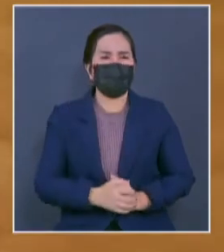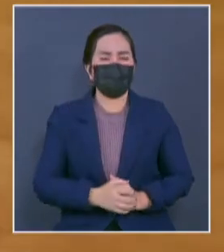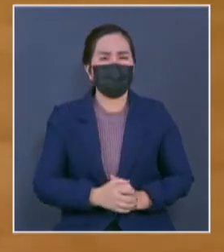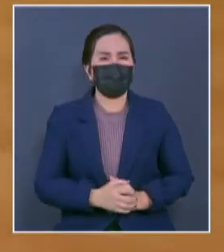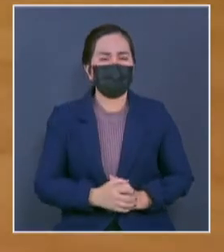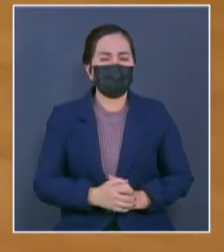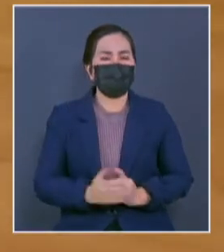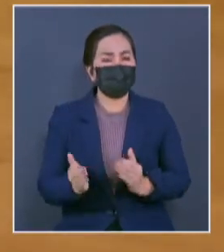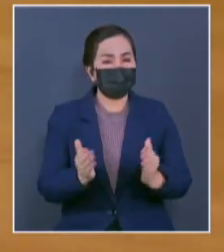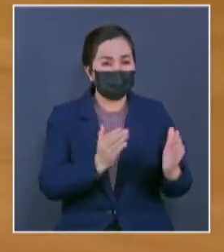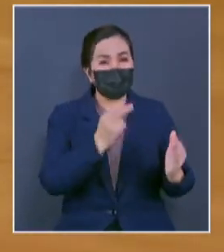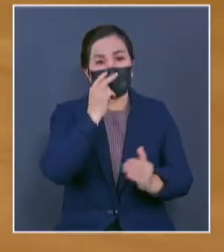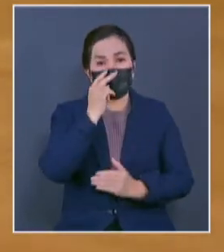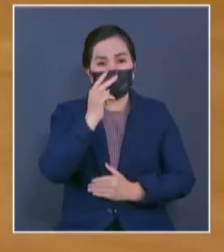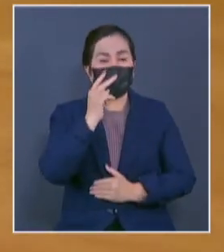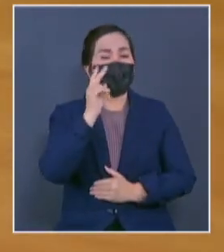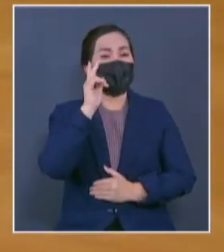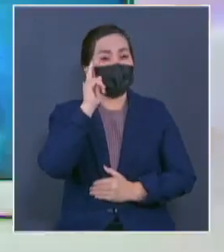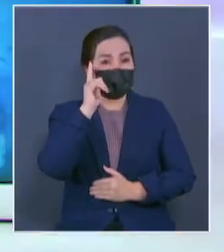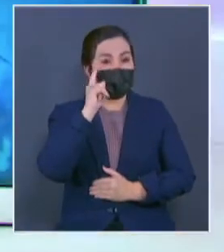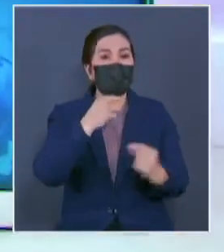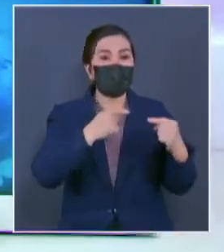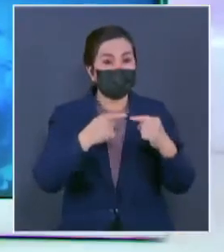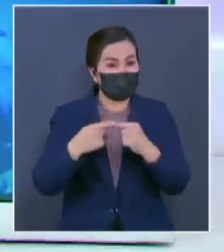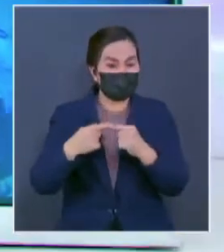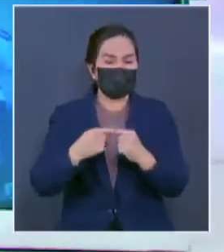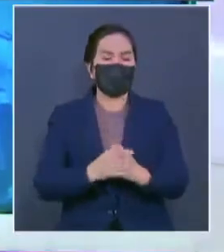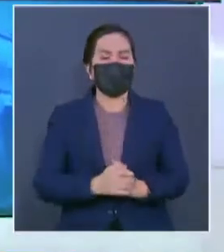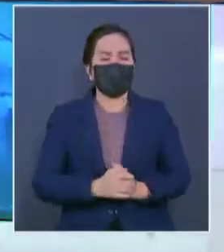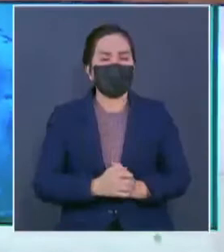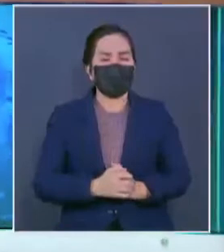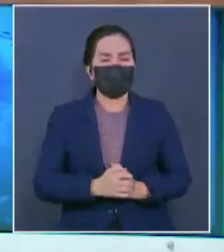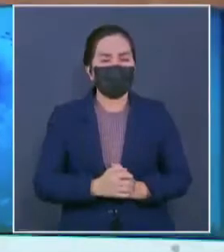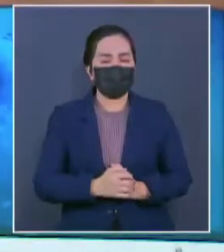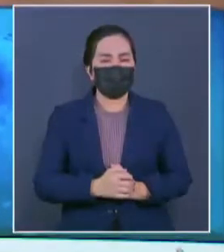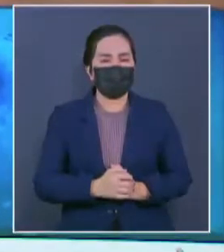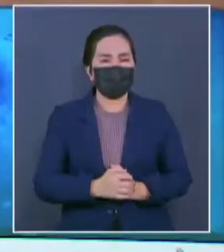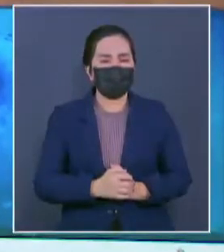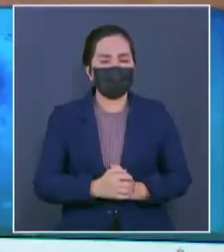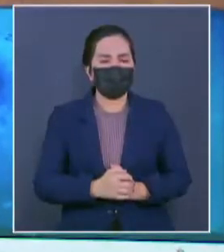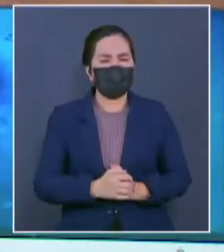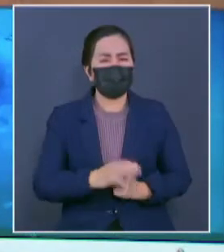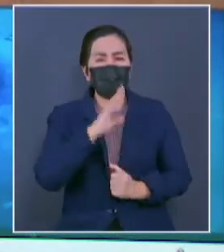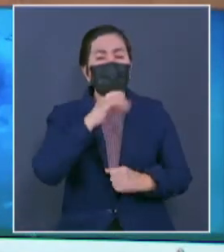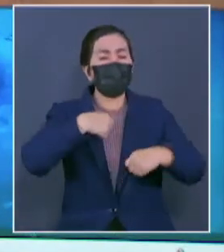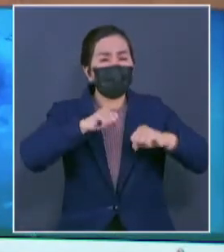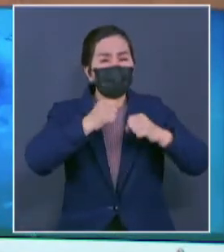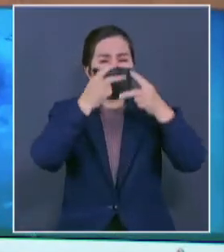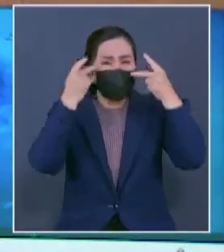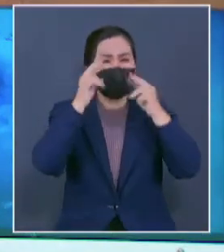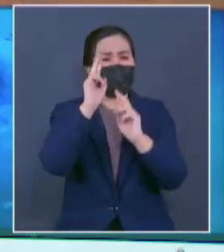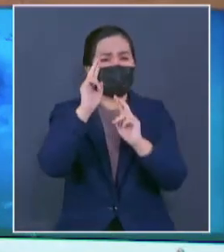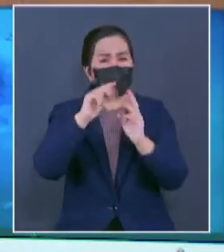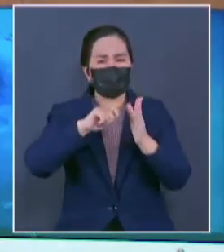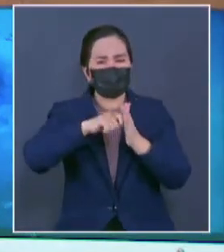ากสถานการณ์ในบ้านเราครับขโมยขจรเยอะนะครับก็ต้องระมัดระวังด้วยตัวเองเนี่ยแหละครับการที่จะเอากุญแจออกจากรถมอเตอร์ไซค์คงไม่ยาก